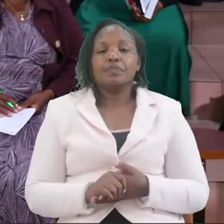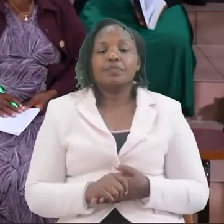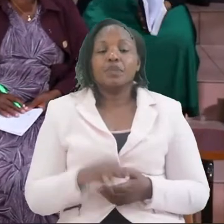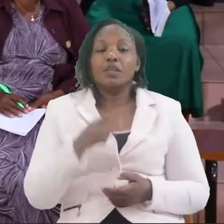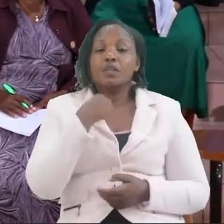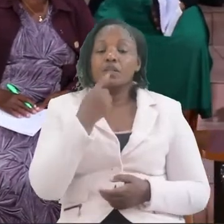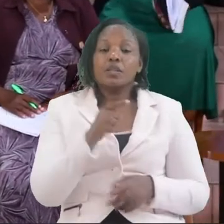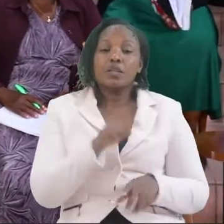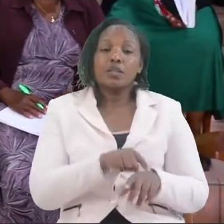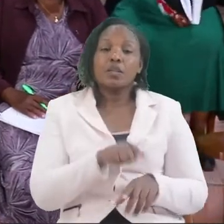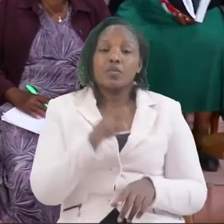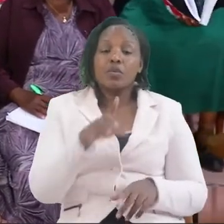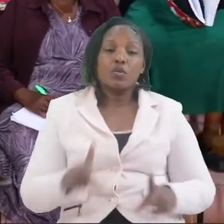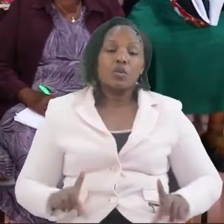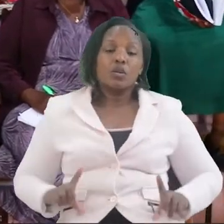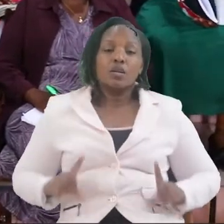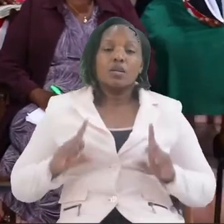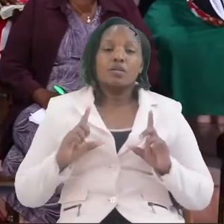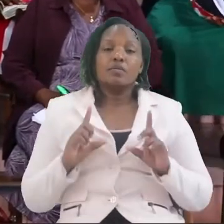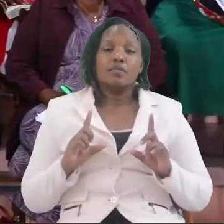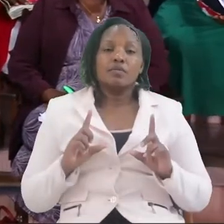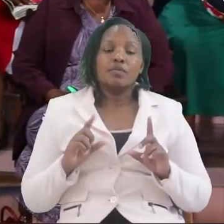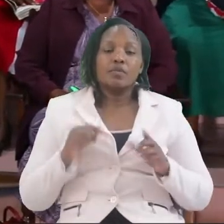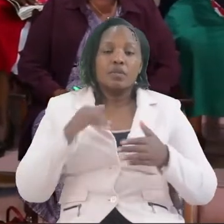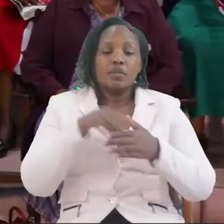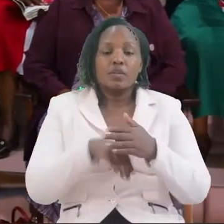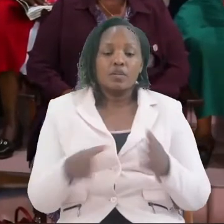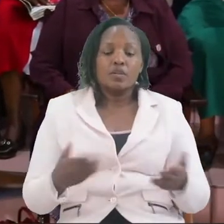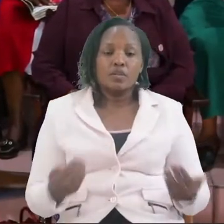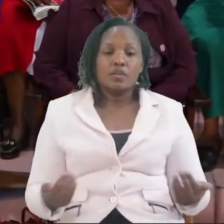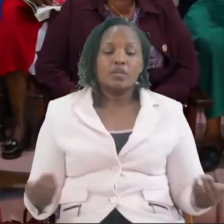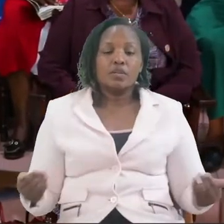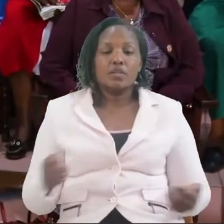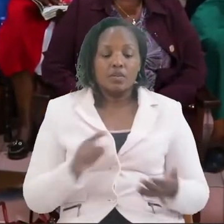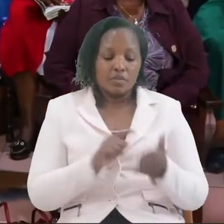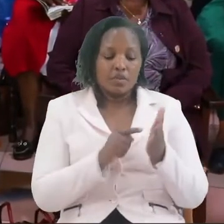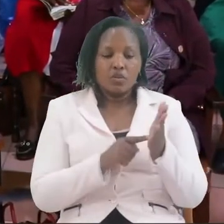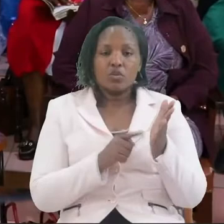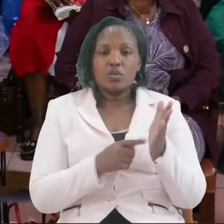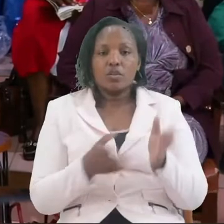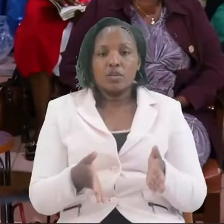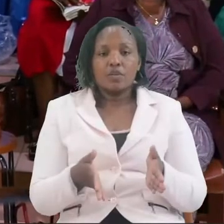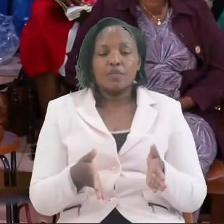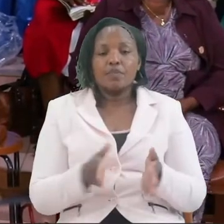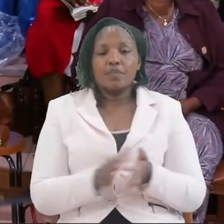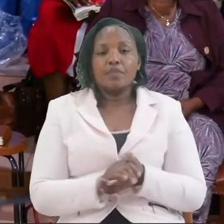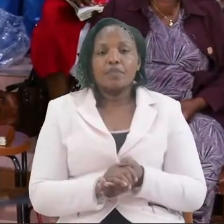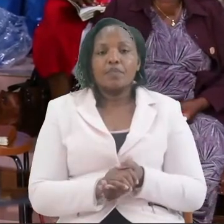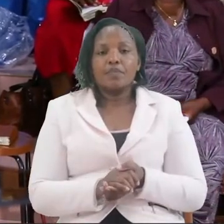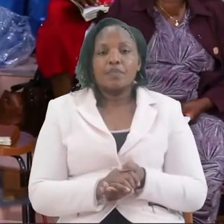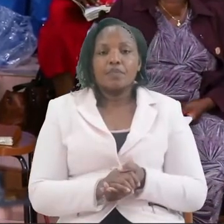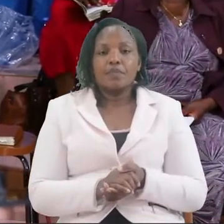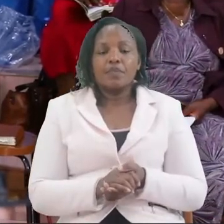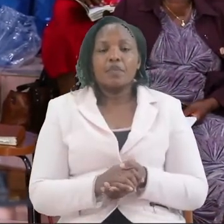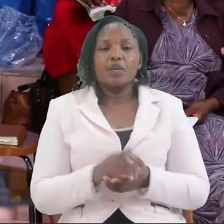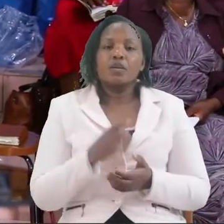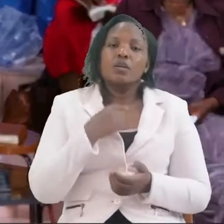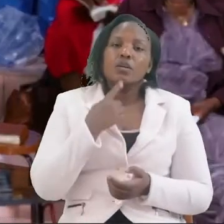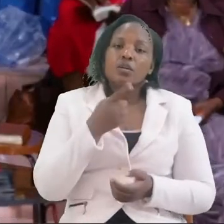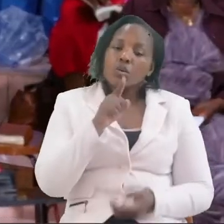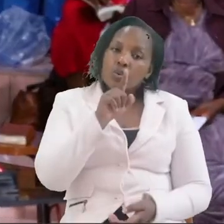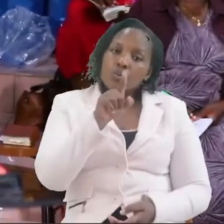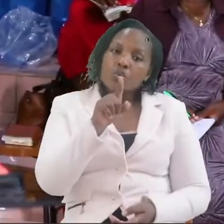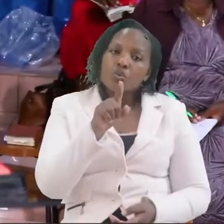kusema wakati unaishi na katika hayo mambo ambayo yametajwa katika huo mstari, ni kusema